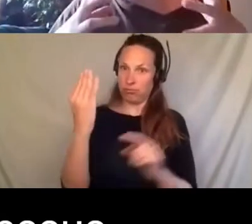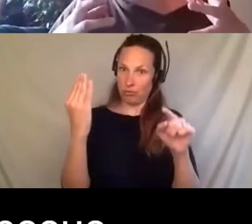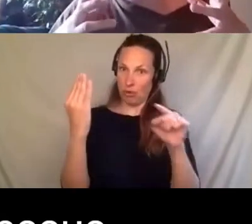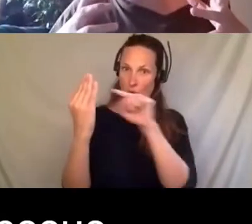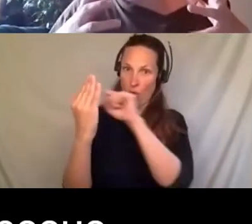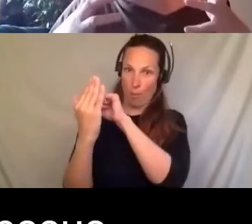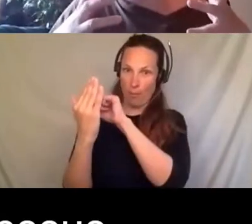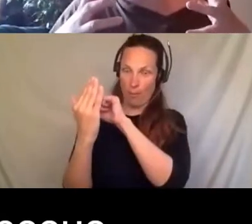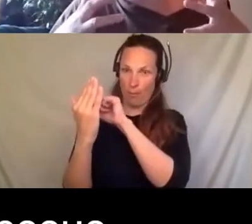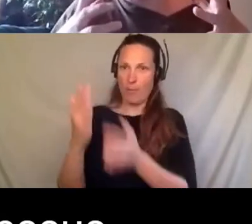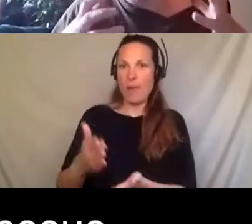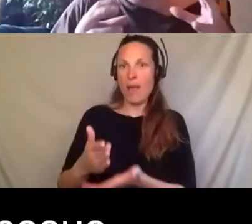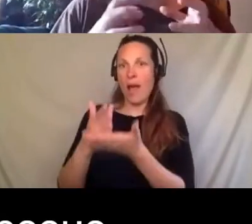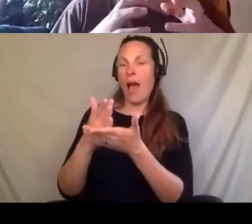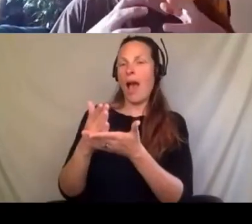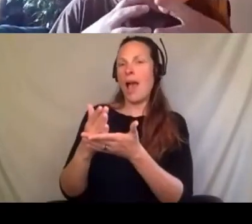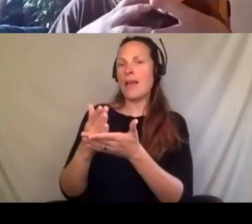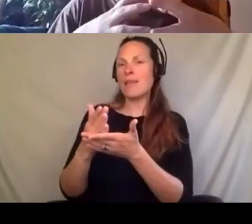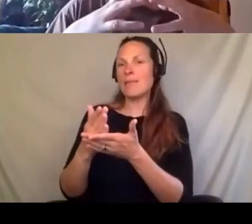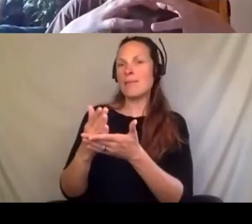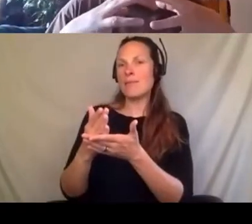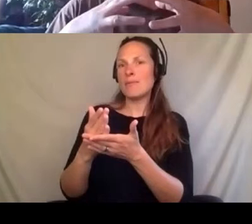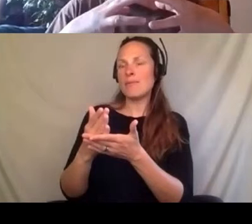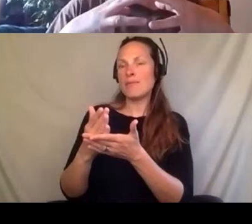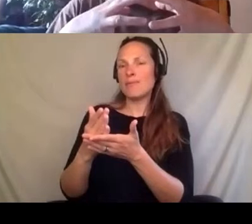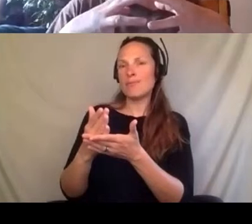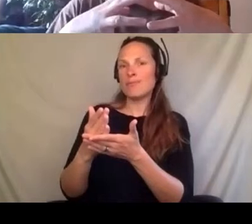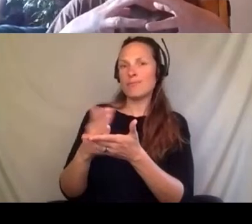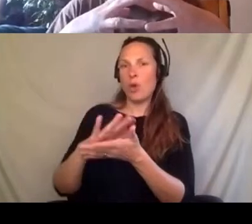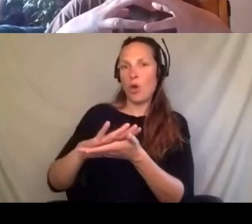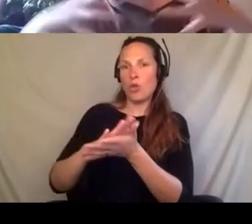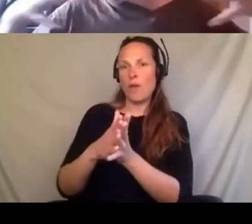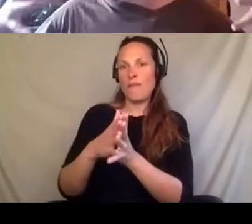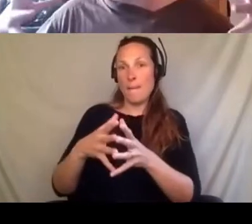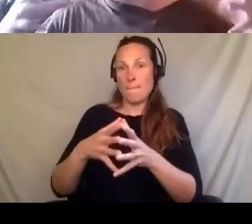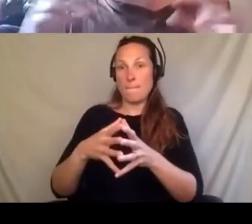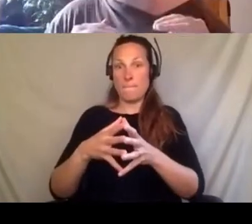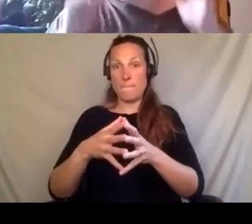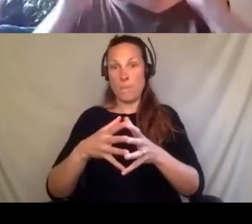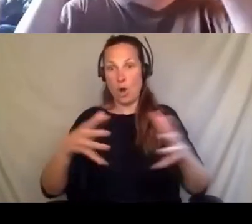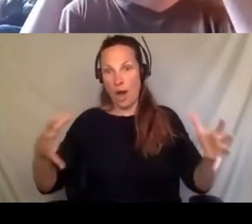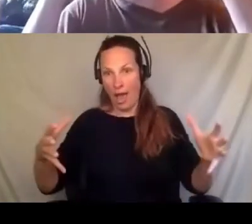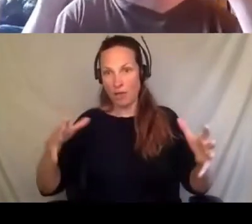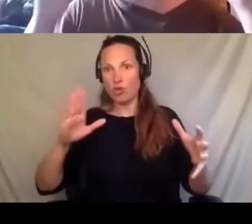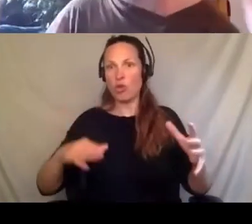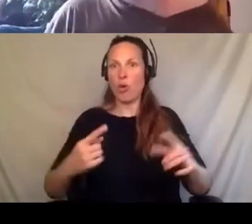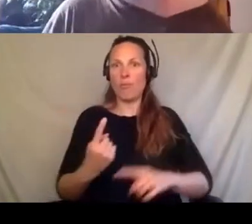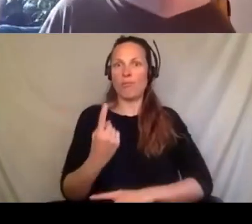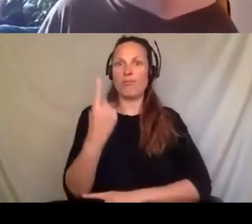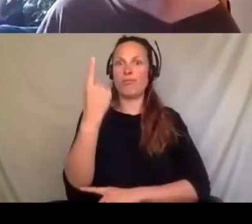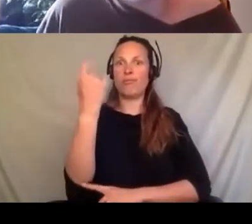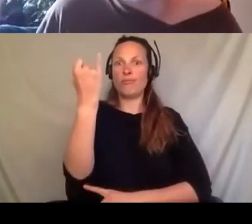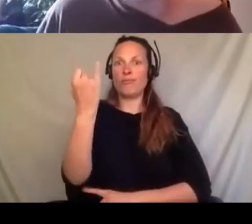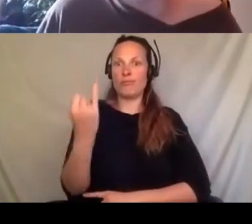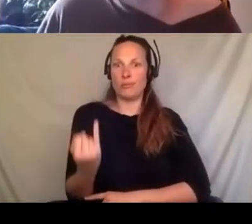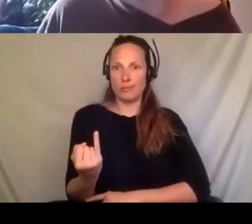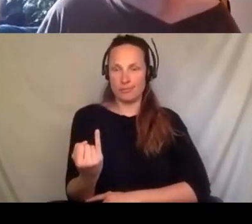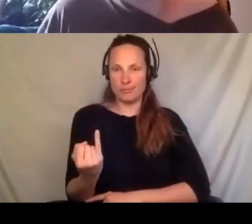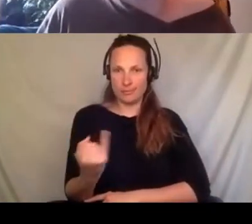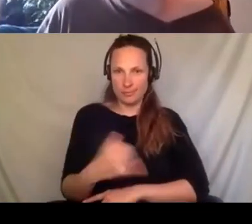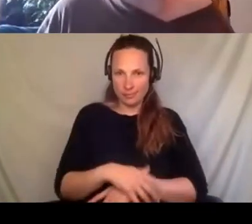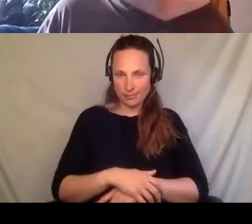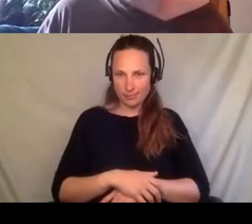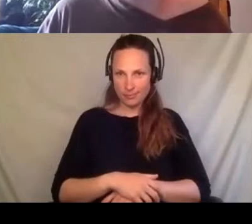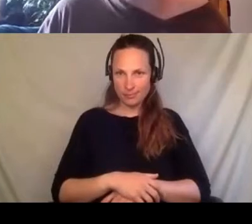ce que ça l'aide à faire au plant, c'est qu'il va grandir sur le large plutôt qu'en hauteur. Alors,